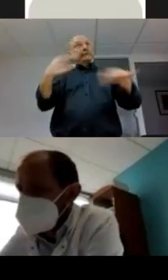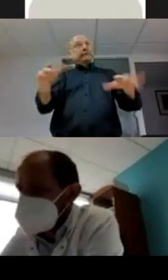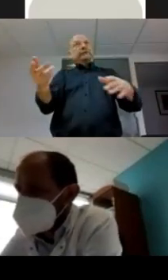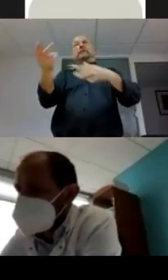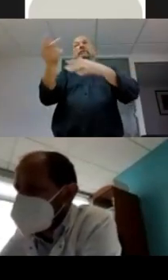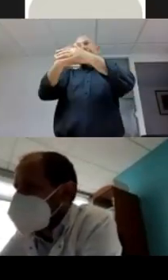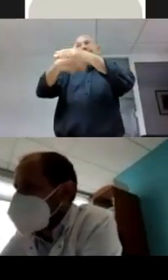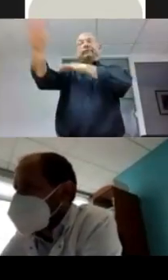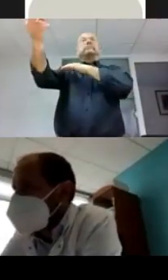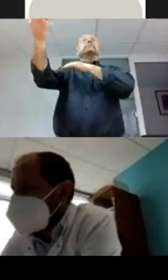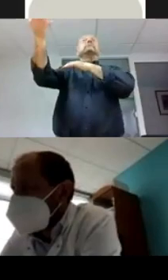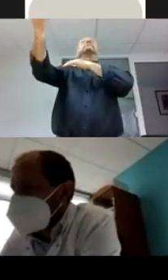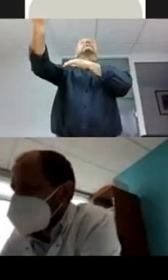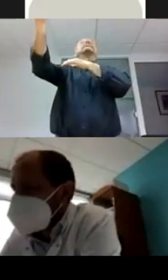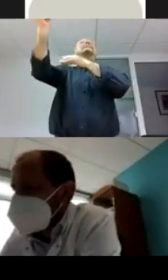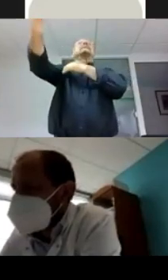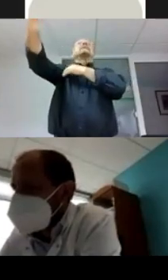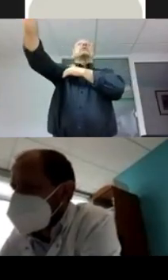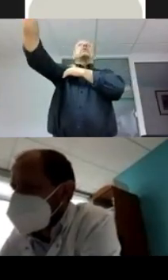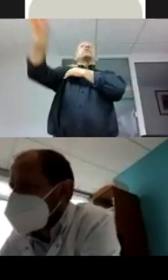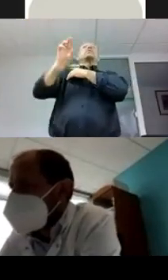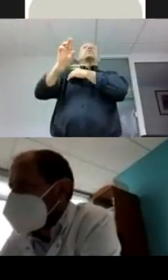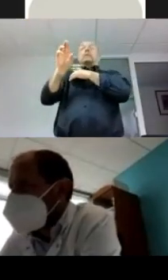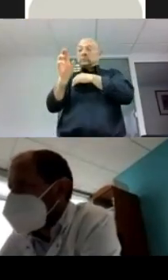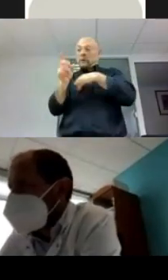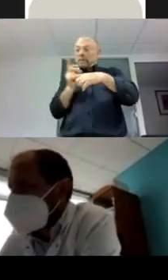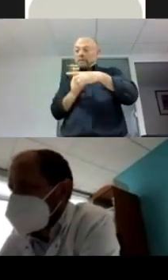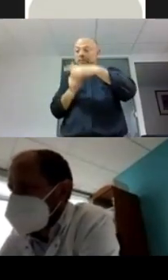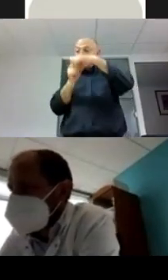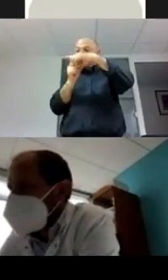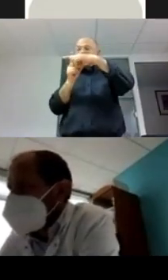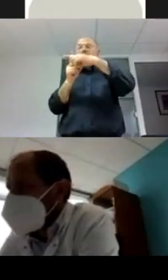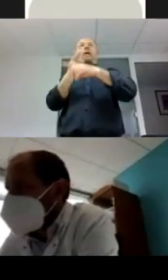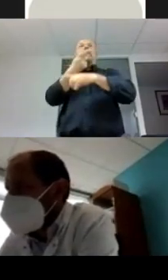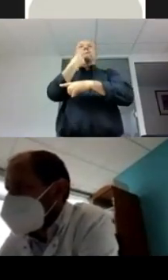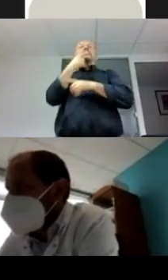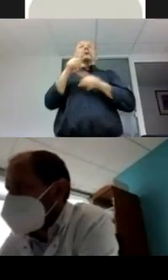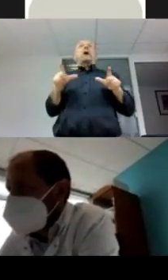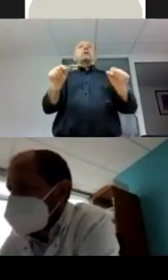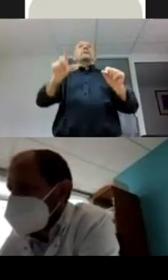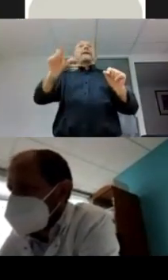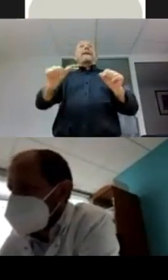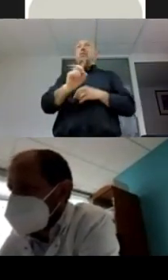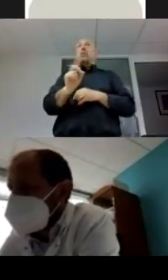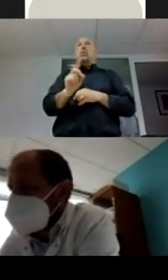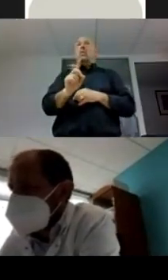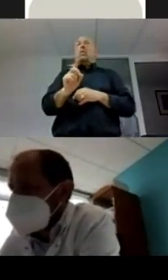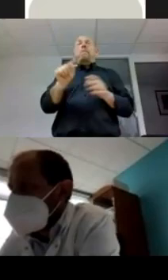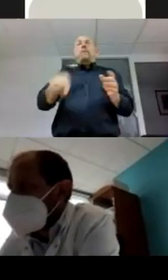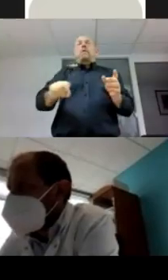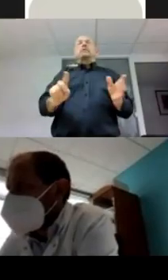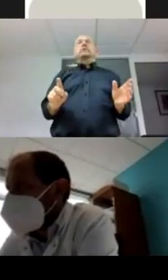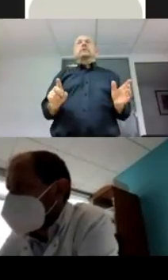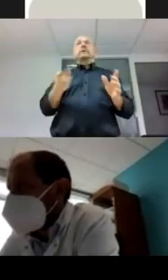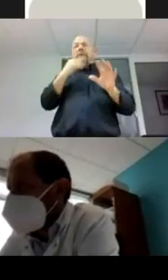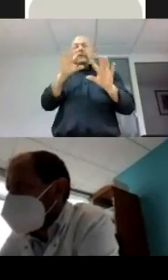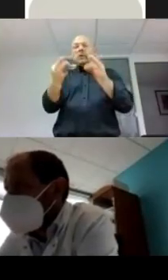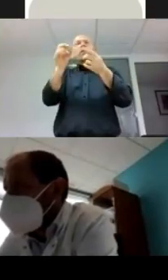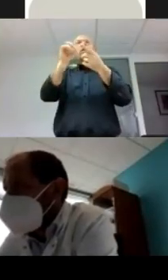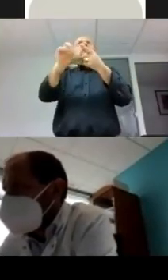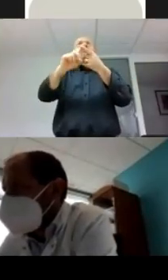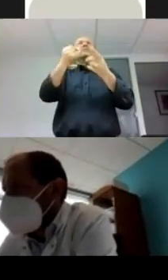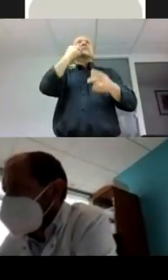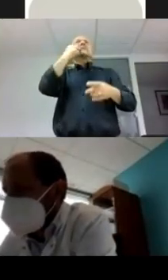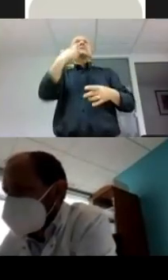Donc, lorsqu'on a fait un test et qu'il revient positif, ça ne veut pas dire qu'on a nécessairement un cancer